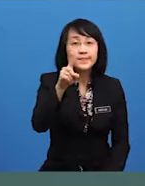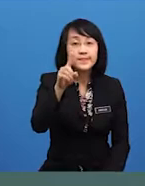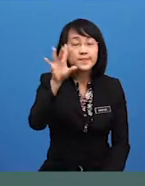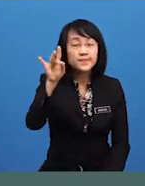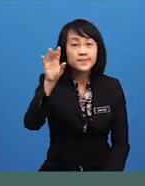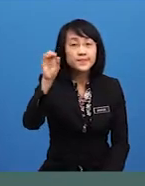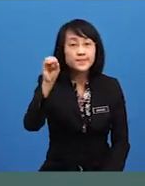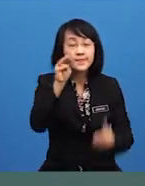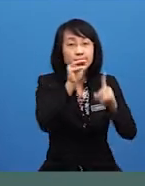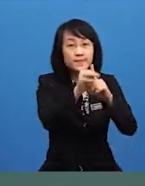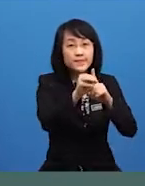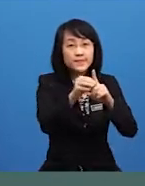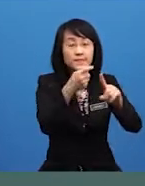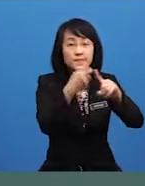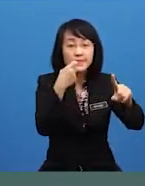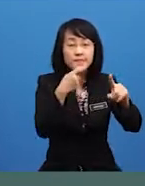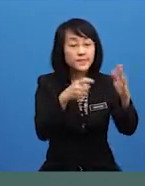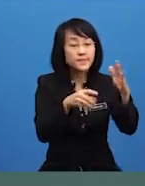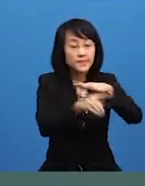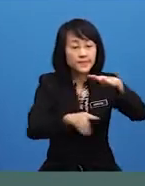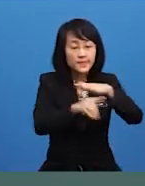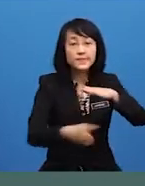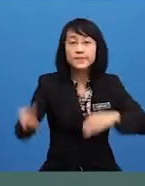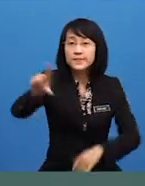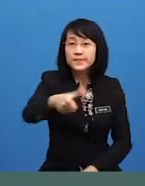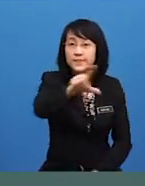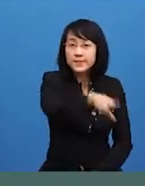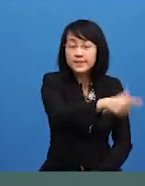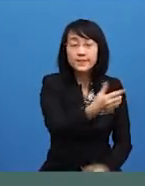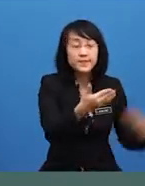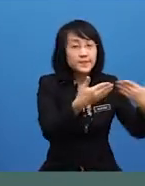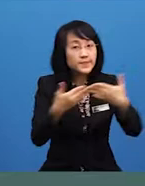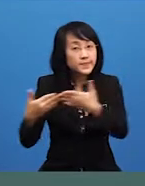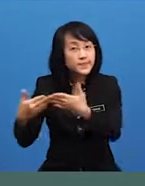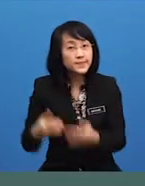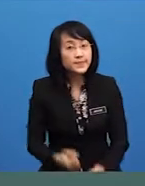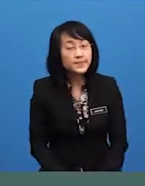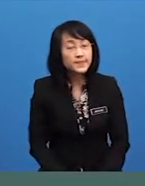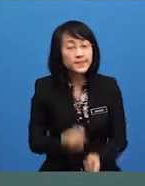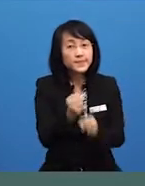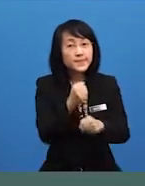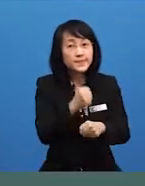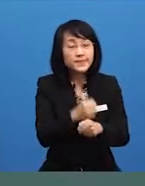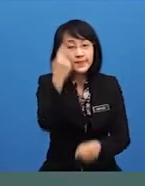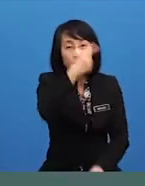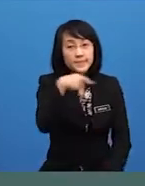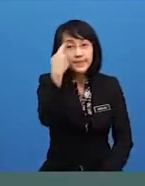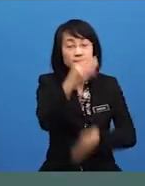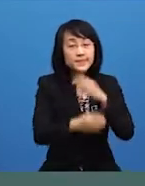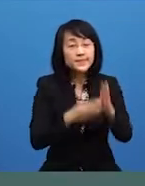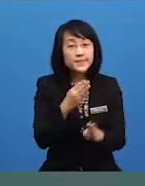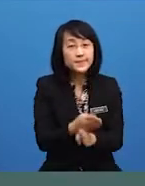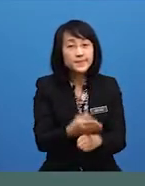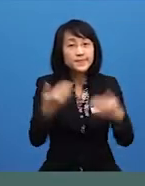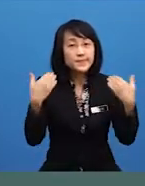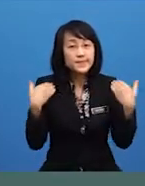180 meter dari dasar laut. Seterusnya, bentuk muka bumi yang